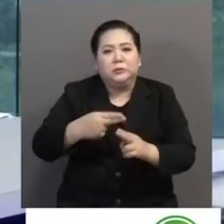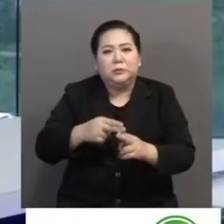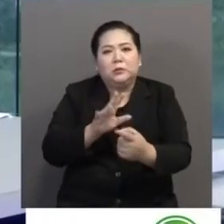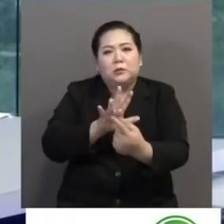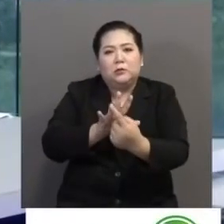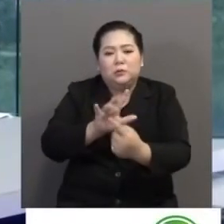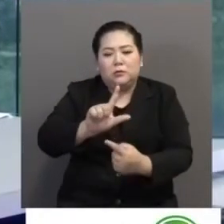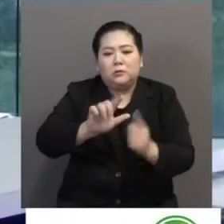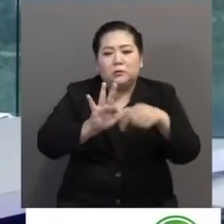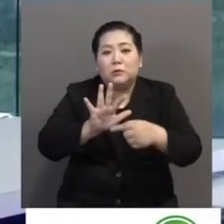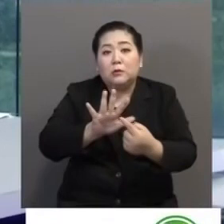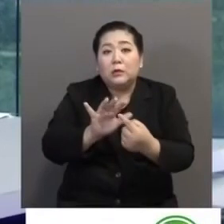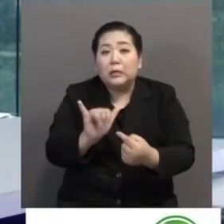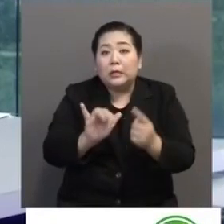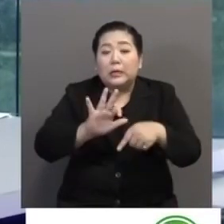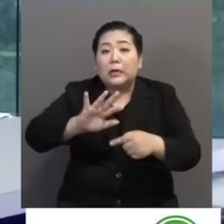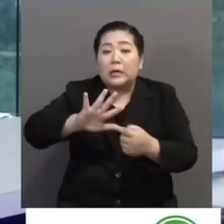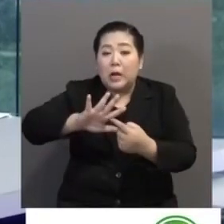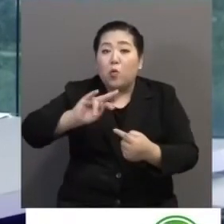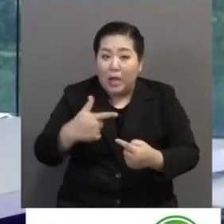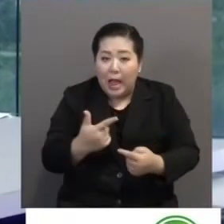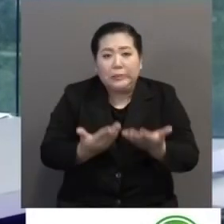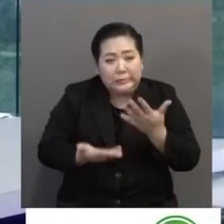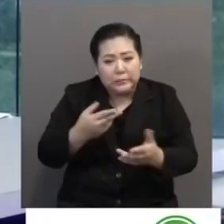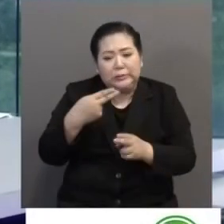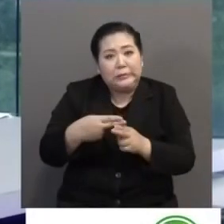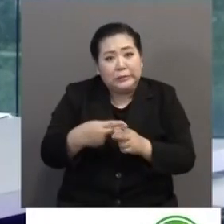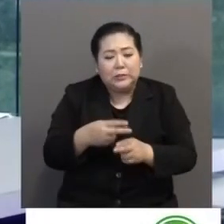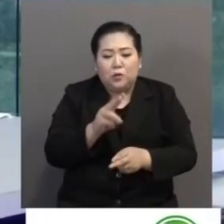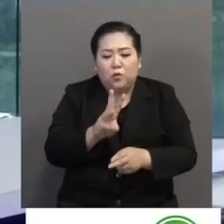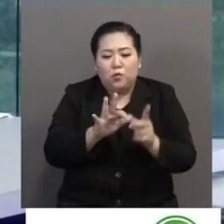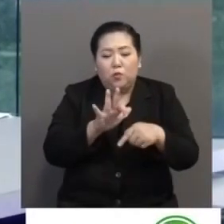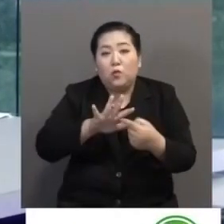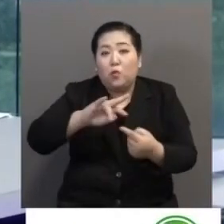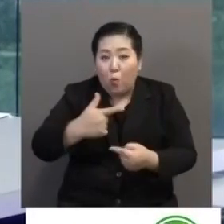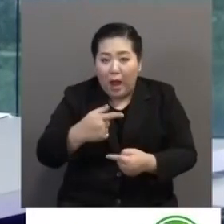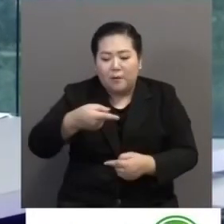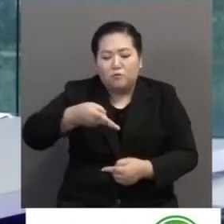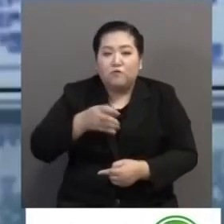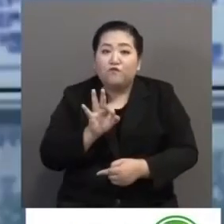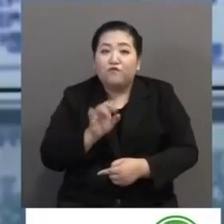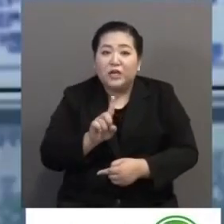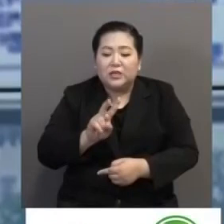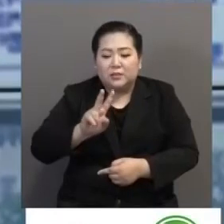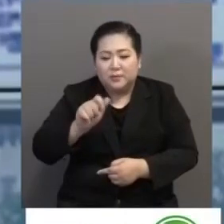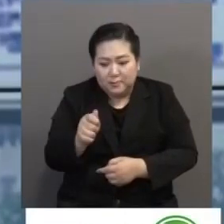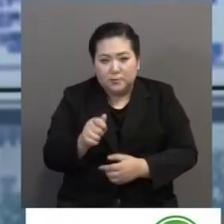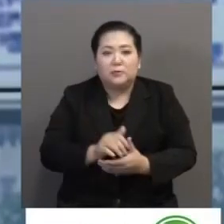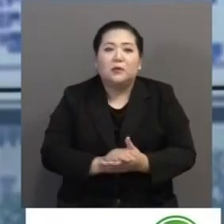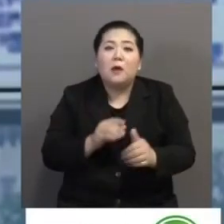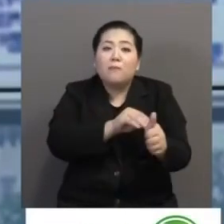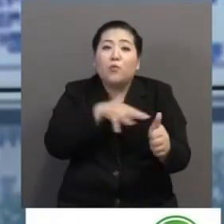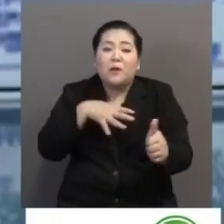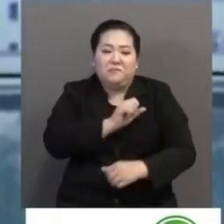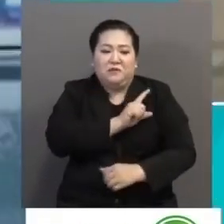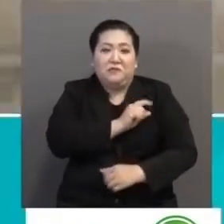หรือว่าว่างฝือแซ่จางชาวเขาเผ่าม้งที่อ้างตัวว่าเป็นผู้นำศาสนานะคะแล้วก็หลอกให้หญิงสาวเข้าไปในป่